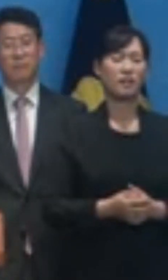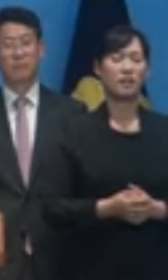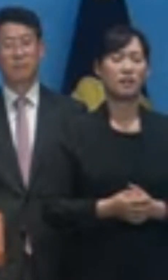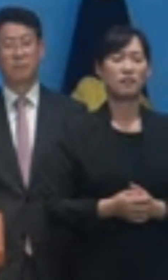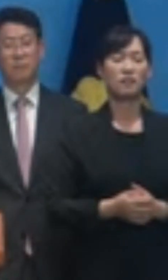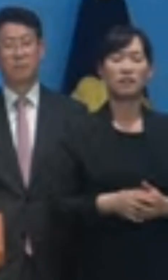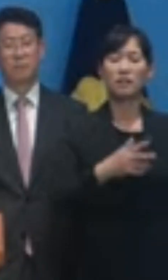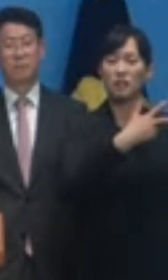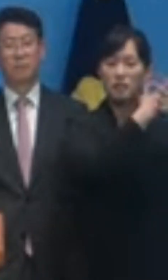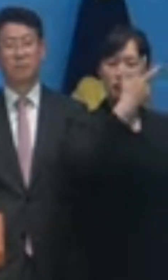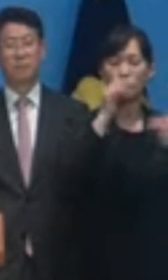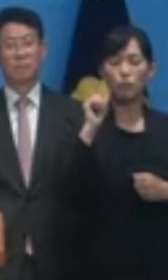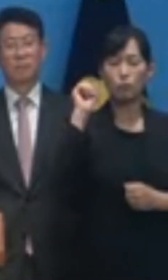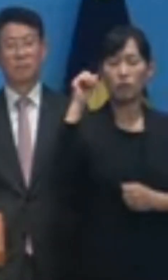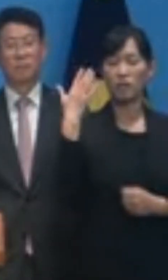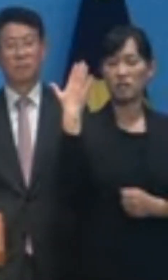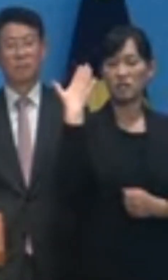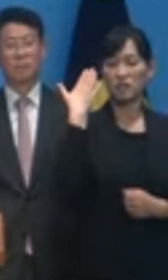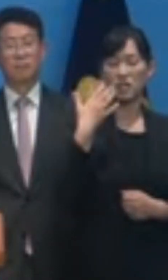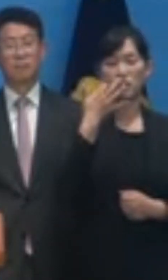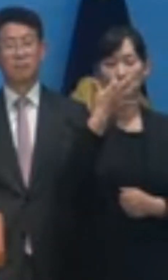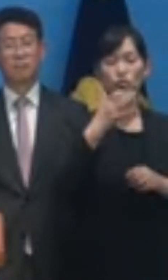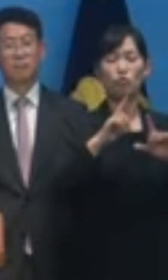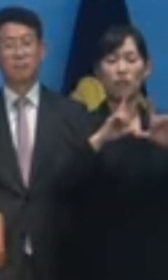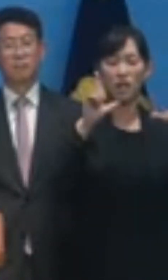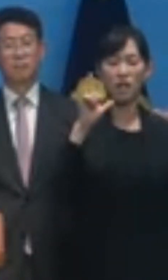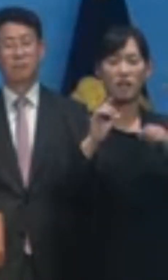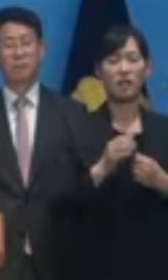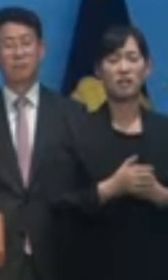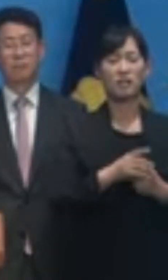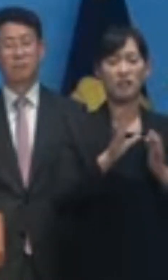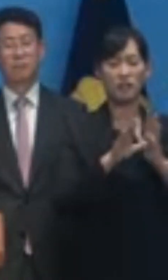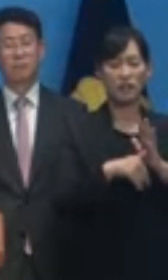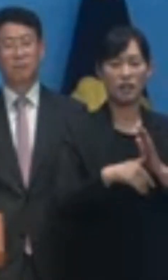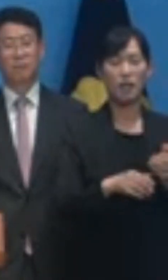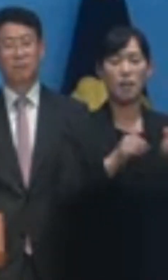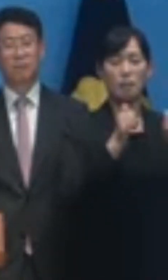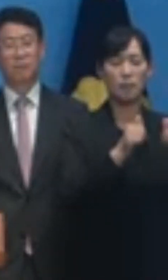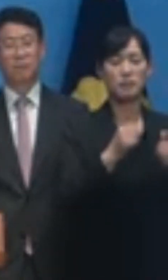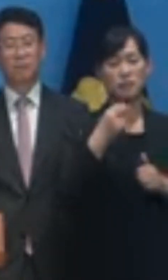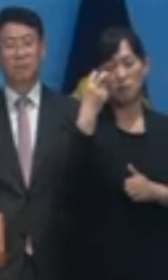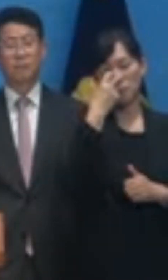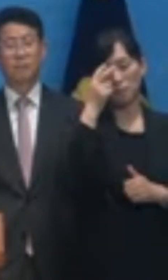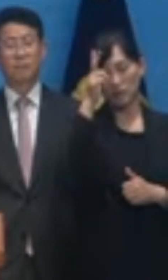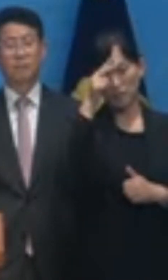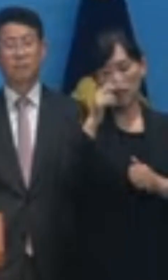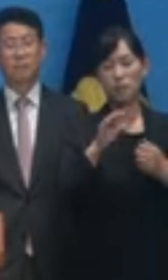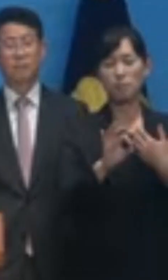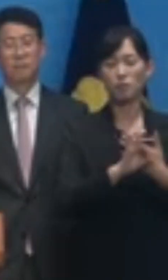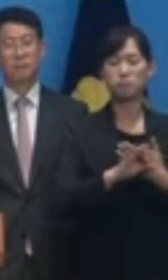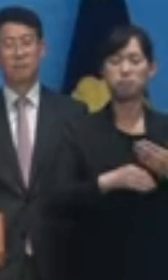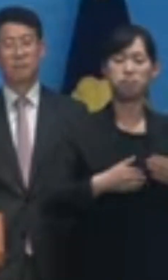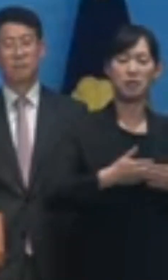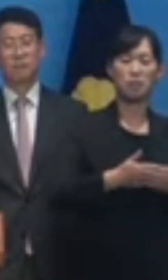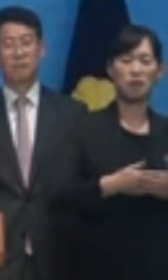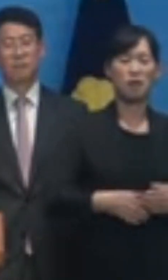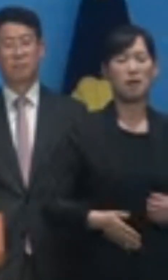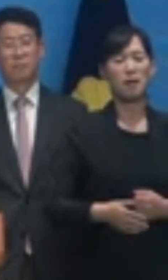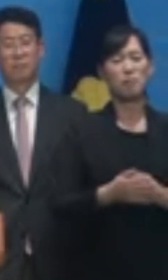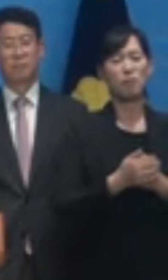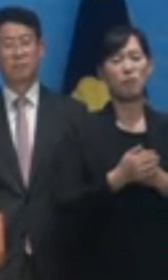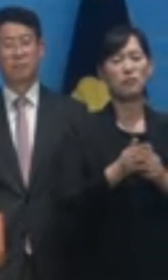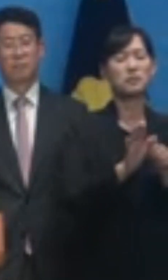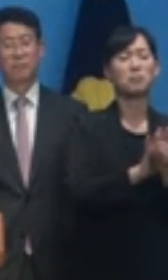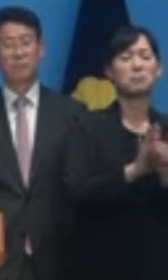마침 이재명 후보가 지난 19일 유세 중 판검사하며 배 두드리고 큰소리치며 룸사롱